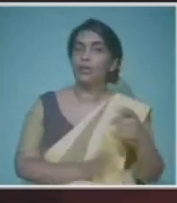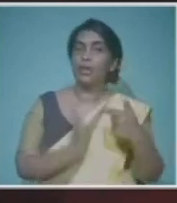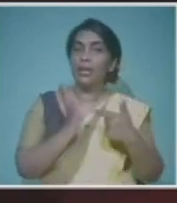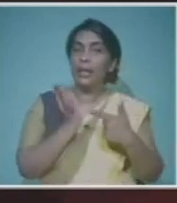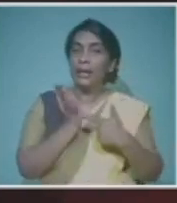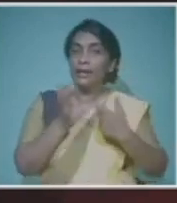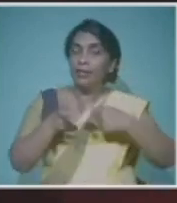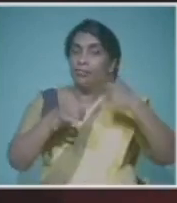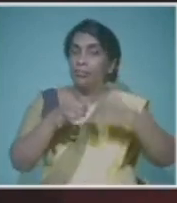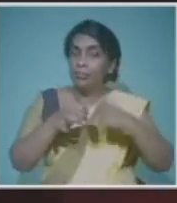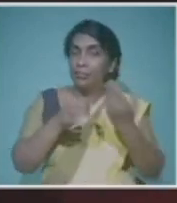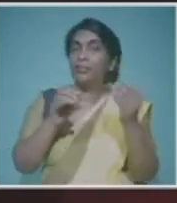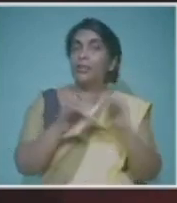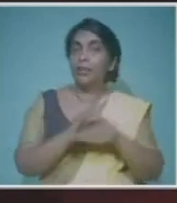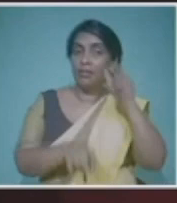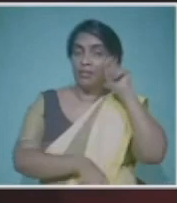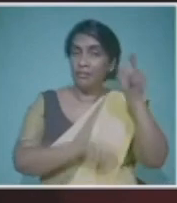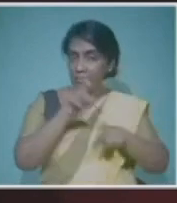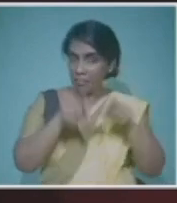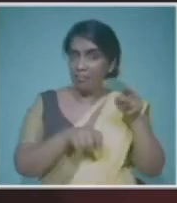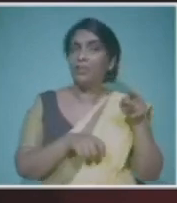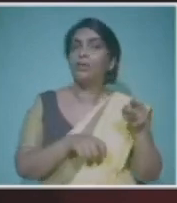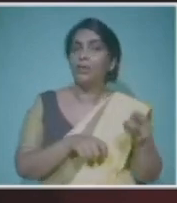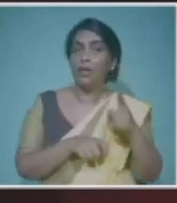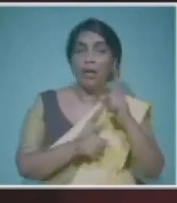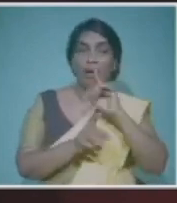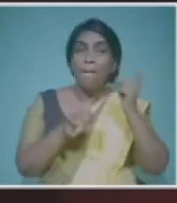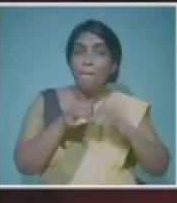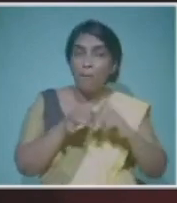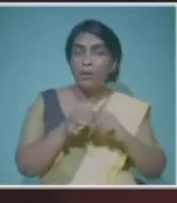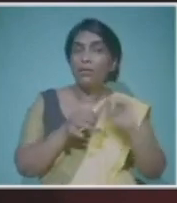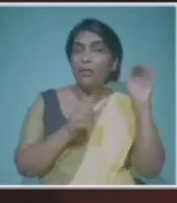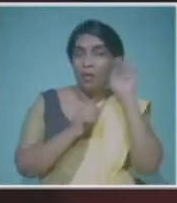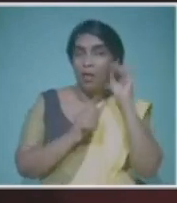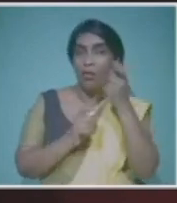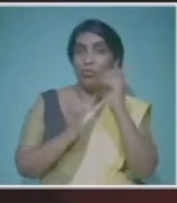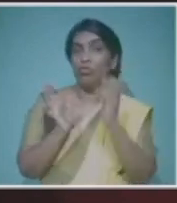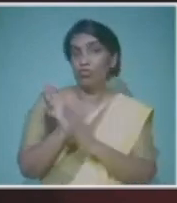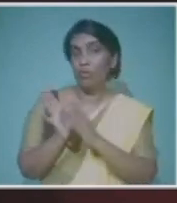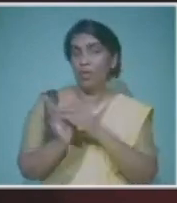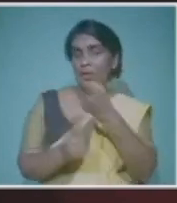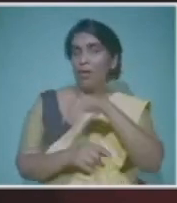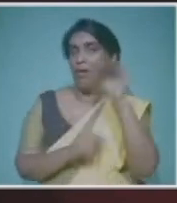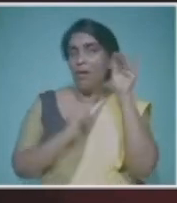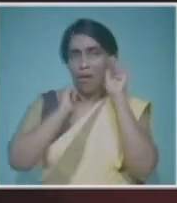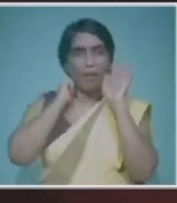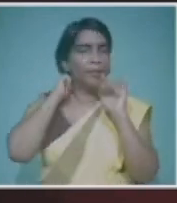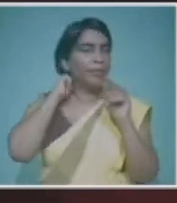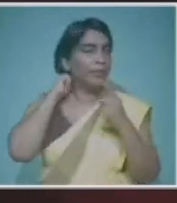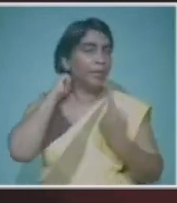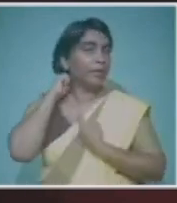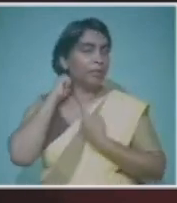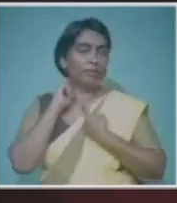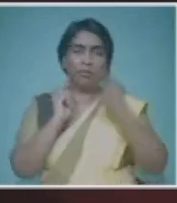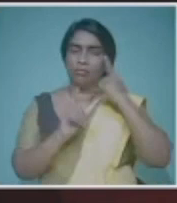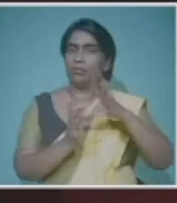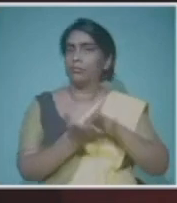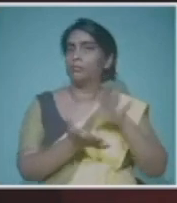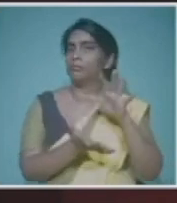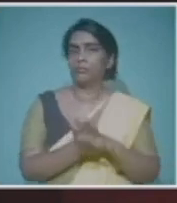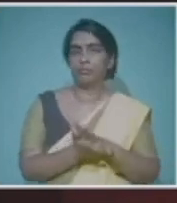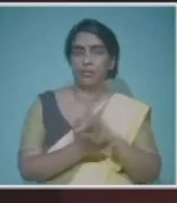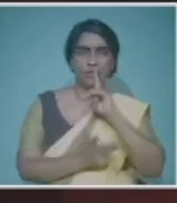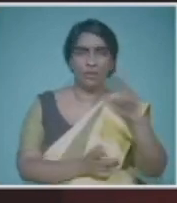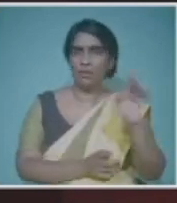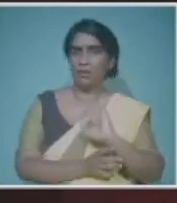ප්‍රසම්පාදන කටයුතු දායක වෙච්ච නිලධාරීන්ටත් ඇහුම්කම් දීමක් මුදල් කාර්ය සභාව සිදු කළ යුතුයි කියලා. මොකද ඒකපාර්ශ්වික තීන්දුවක් ලබා දෙනවා